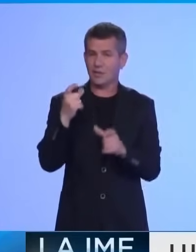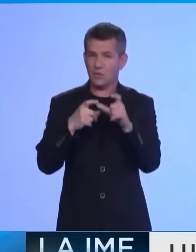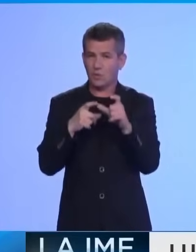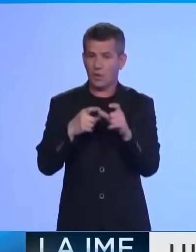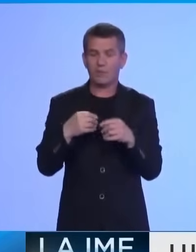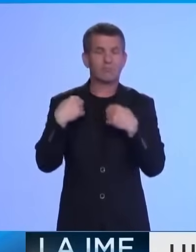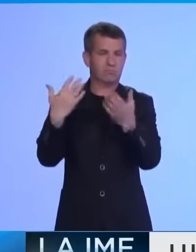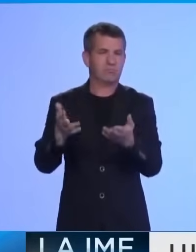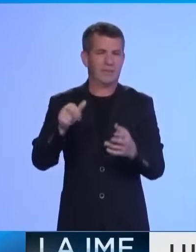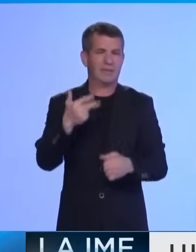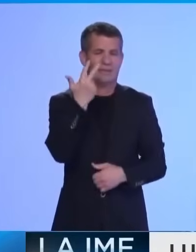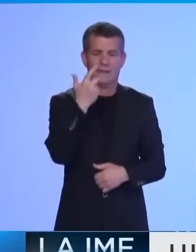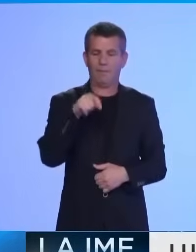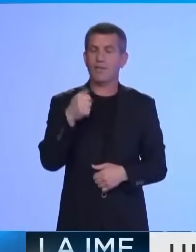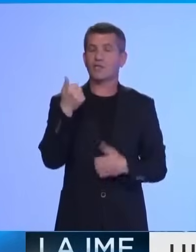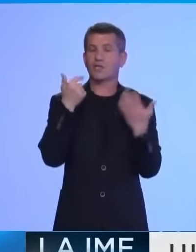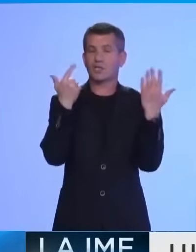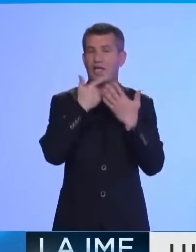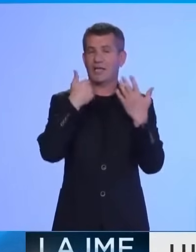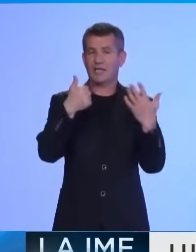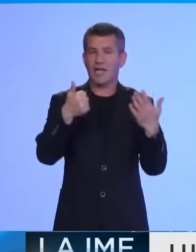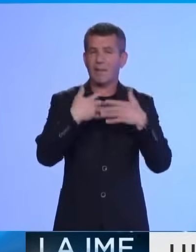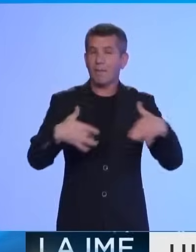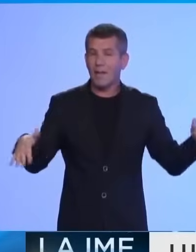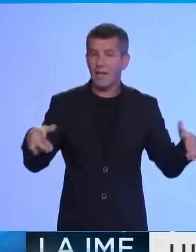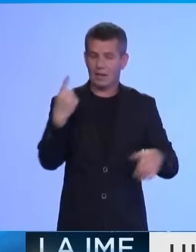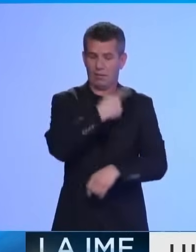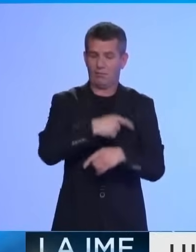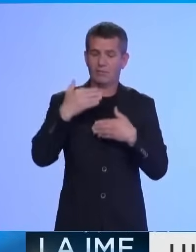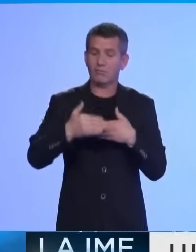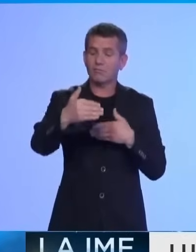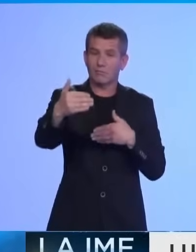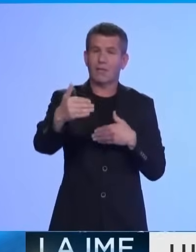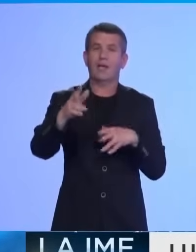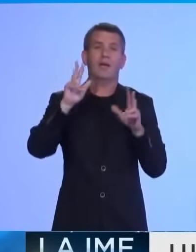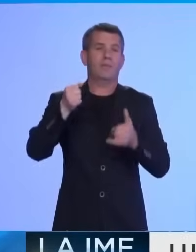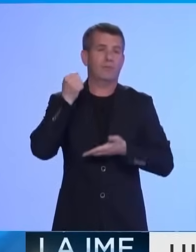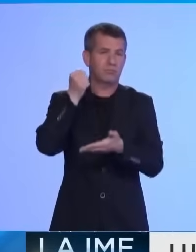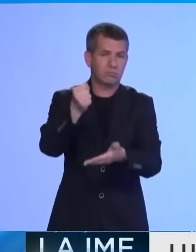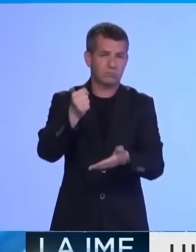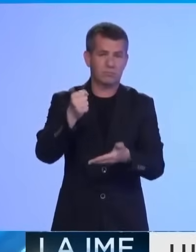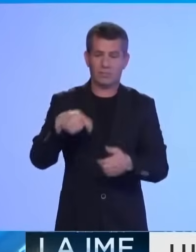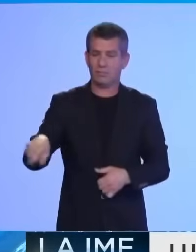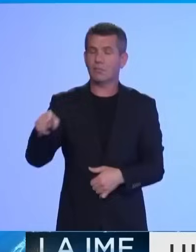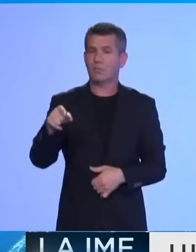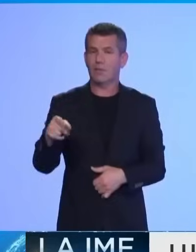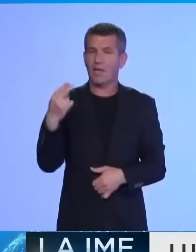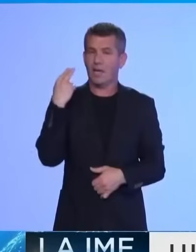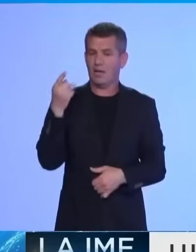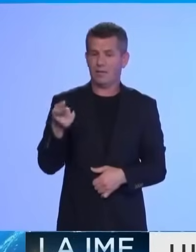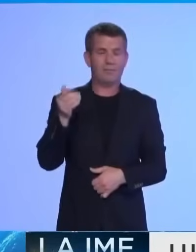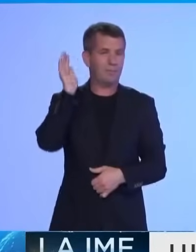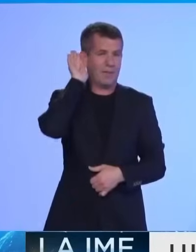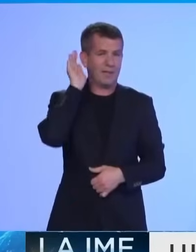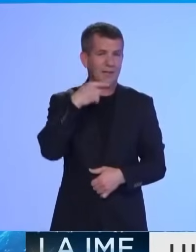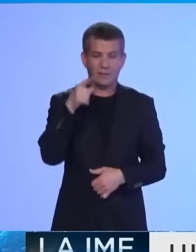Ukrainës 3.76 miliard dollar ndihmë ushtarake çdo vit për të ardhmen e parashikueshme, duket se Lord Cameron donte të theksonte se i